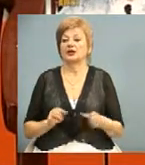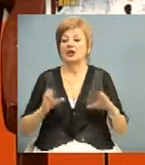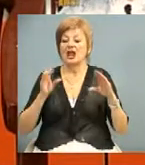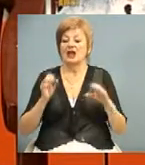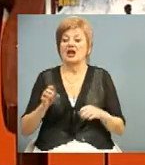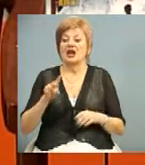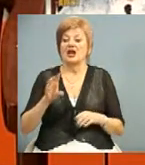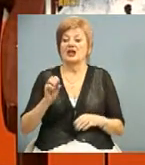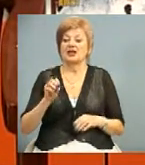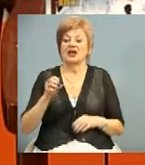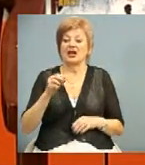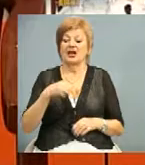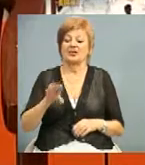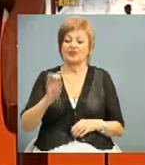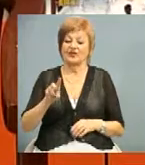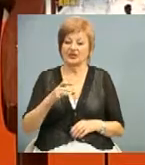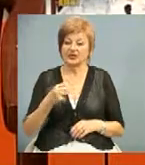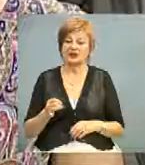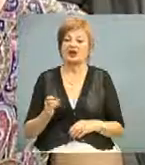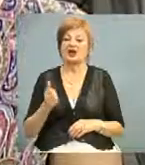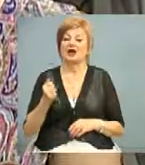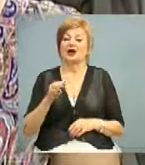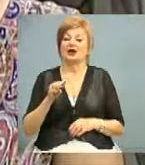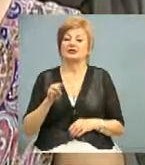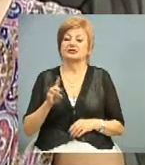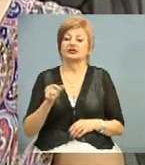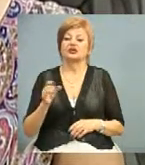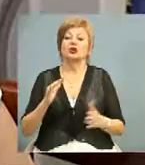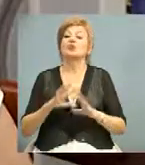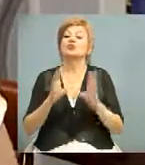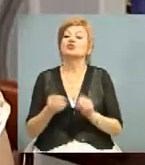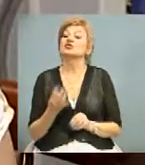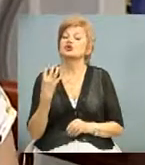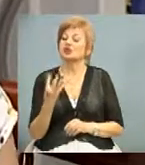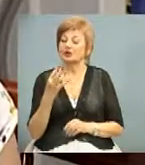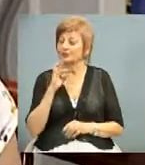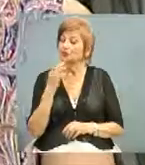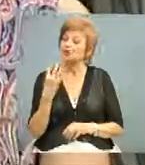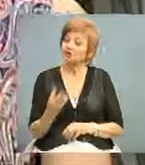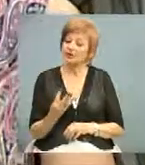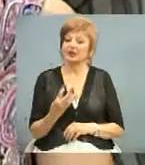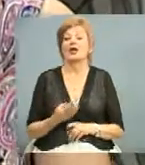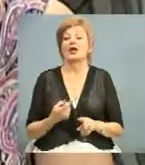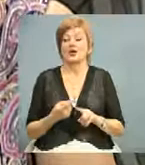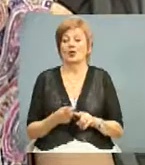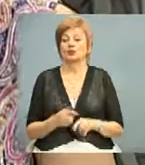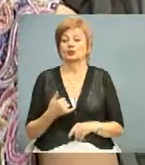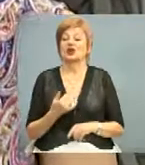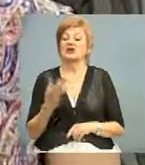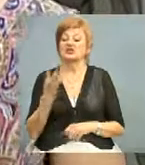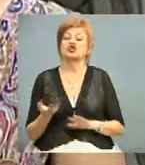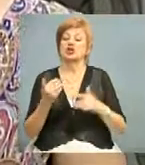льодовитий. Північно-льодовитий і Атлантичний. Скільки виходить? 4. 4 океани. Друзі, так, дійсно, у нас 4